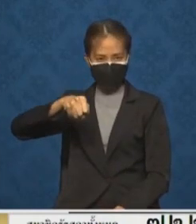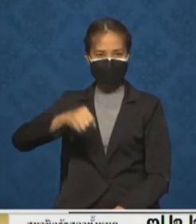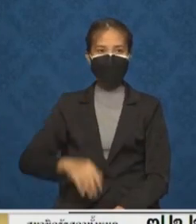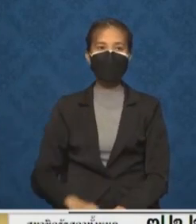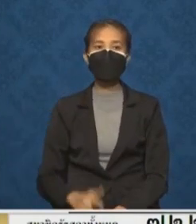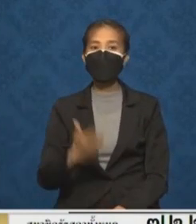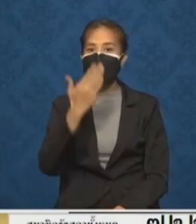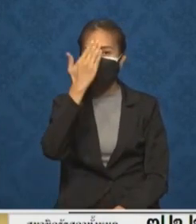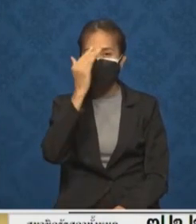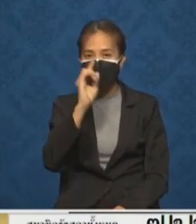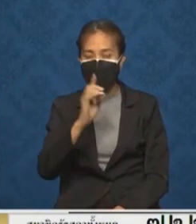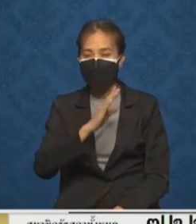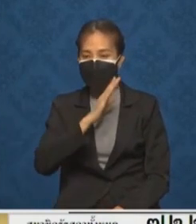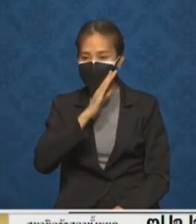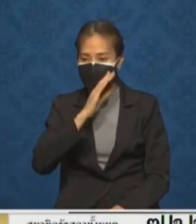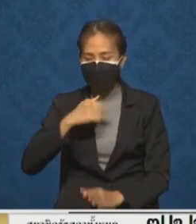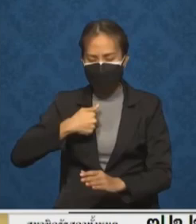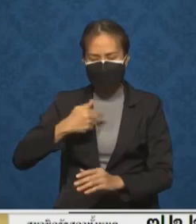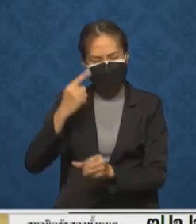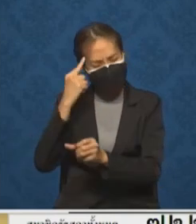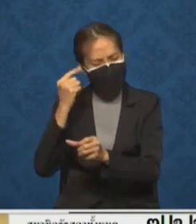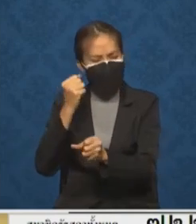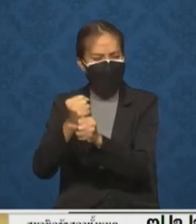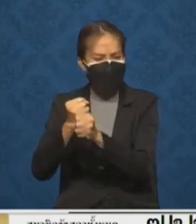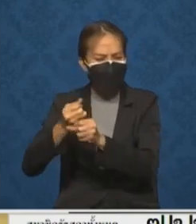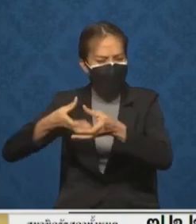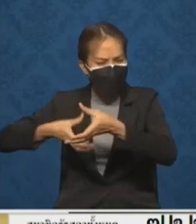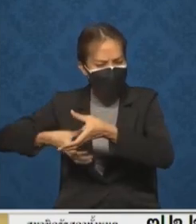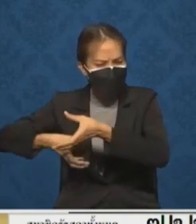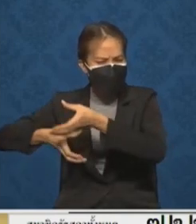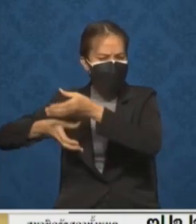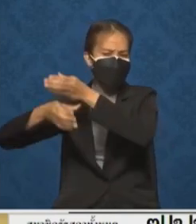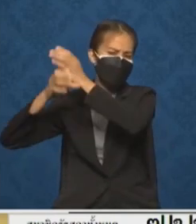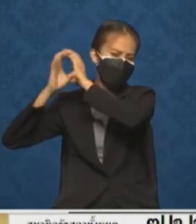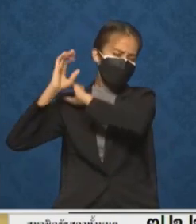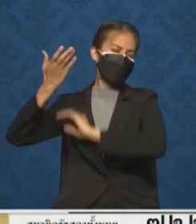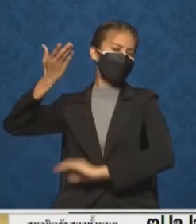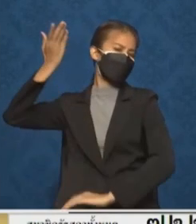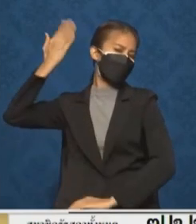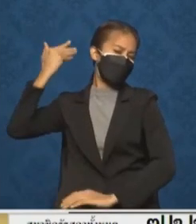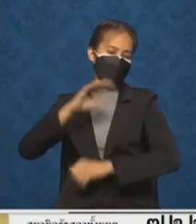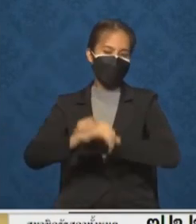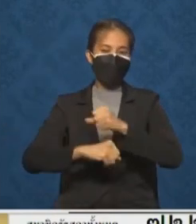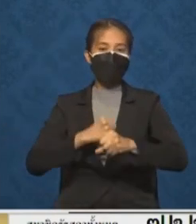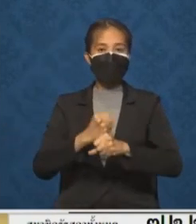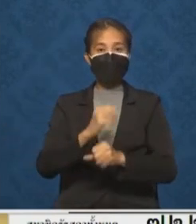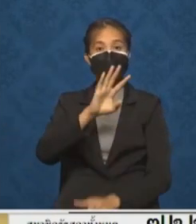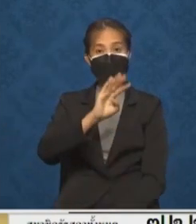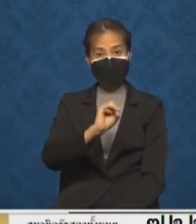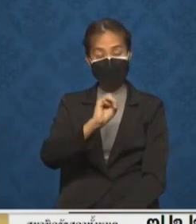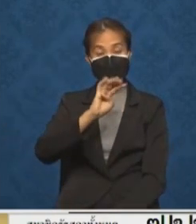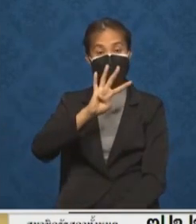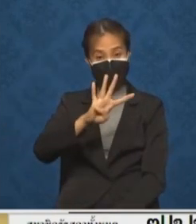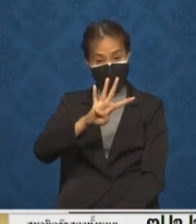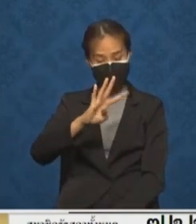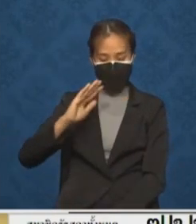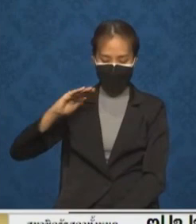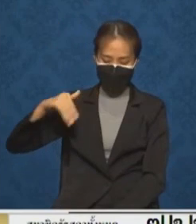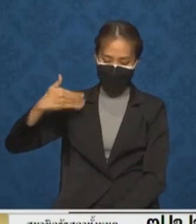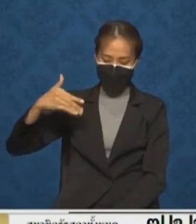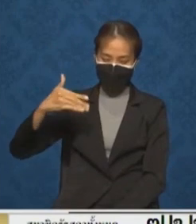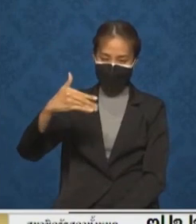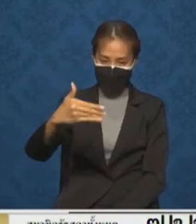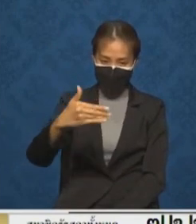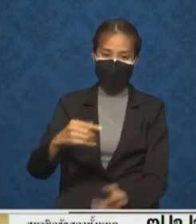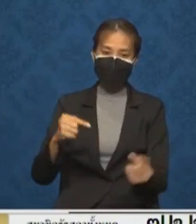เพราะถ้าเราเพียงแต่พิจารณาย้อนรอยถอยหลังไปถึงปี2544เป็นต้นมาที่มีการนำระ